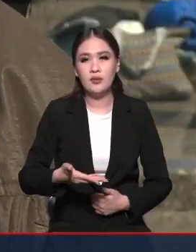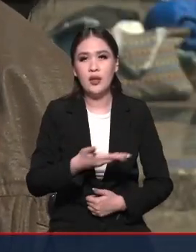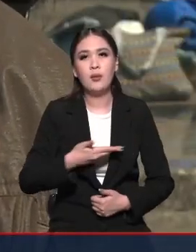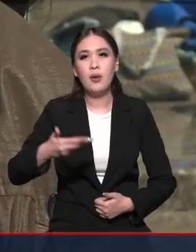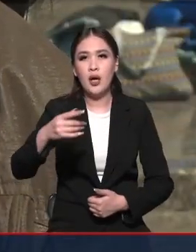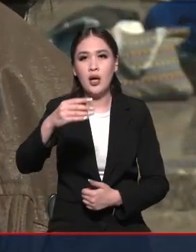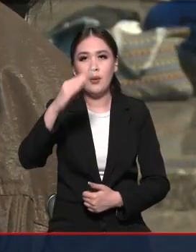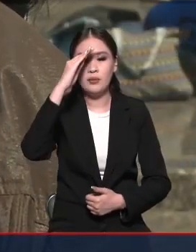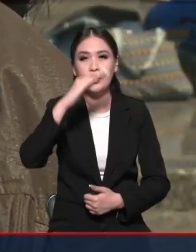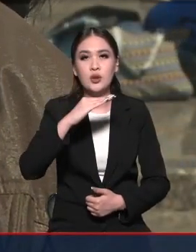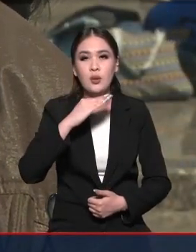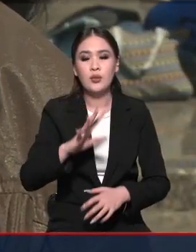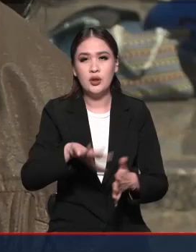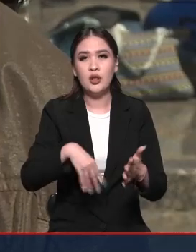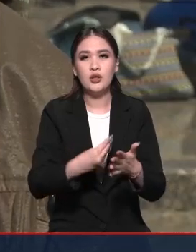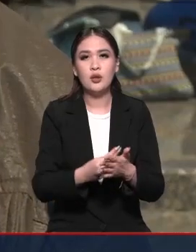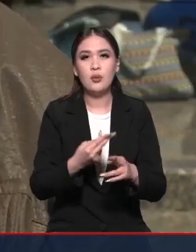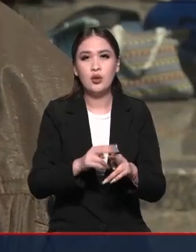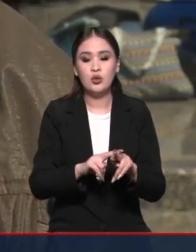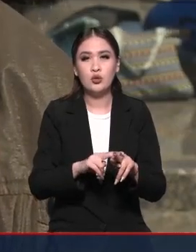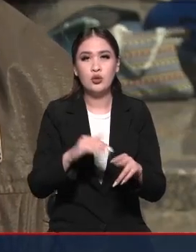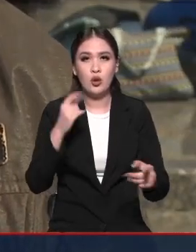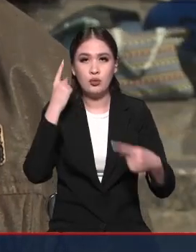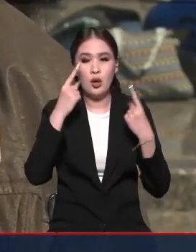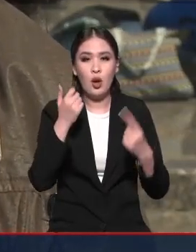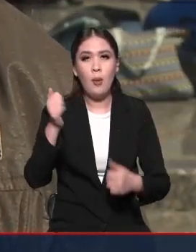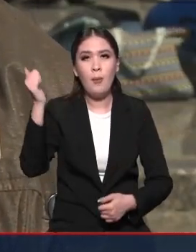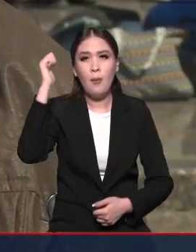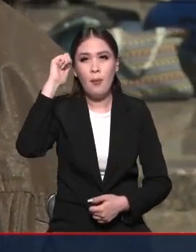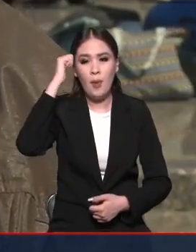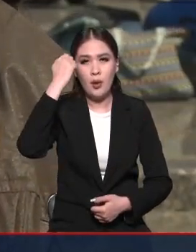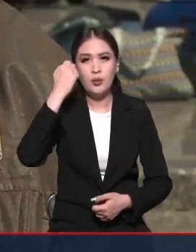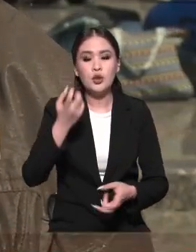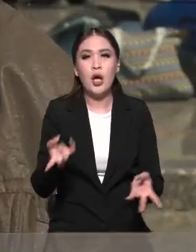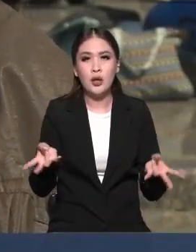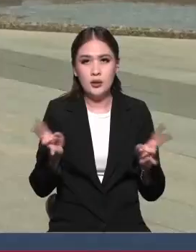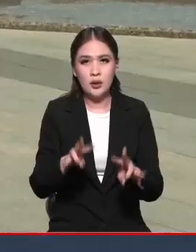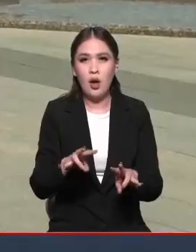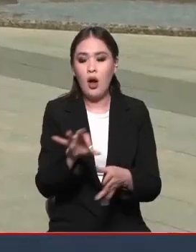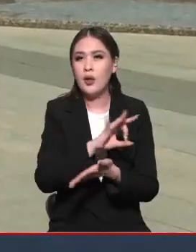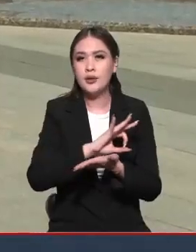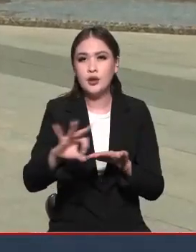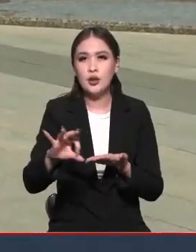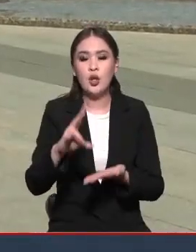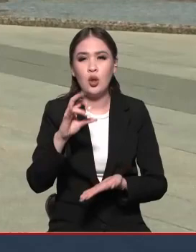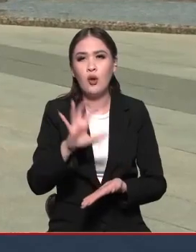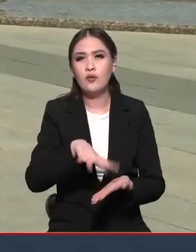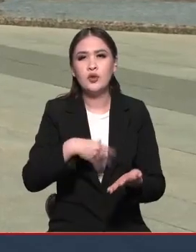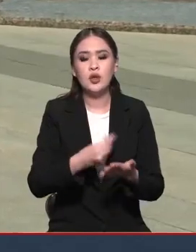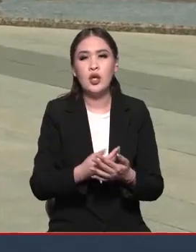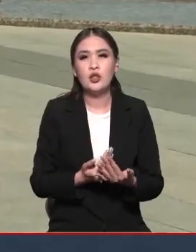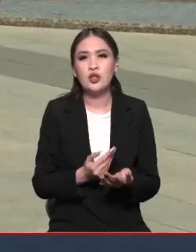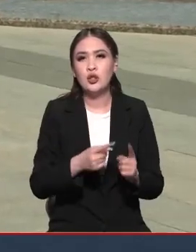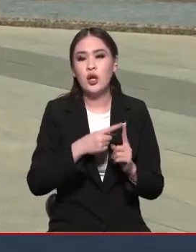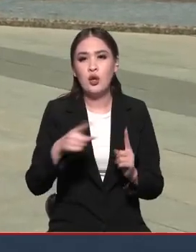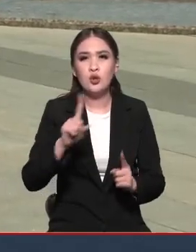пор в здравом уме. У него память сохранился отлично. Но он всю жизнь, я